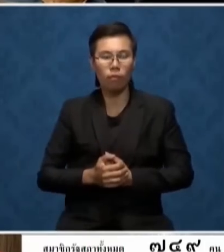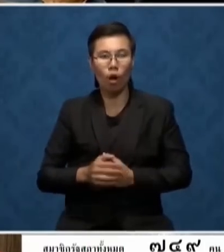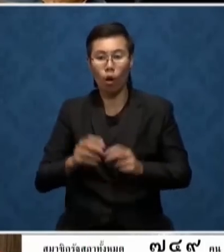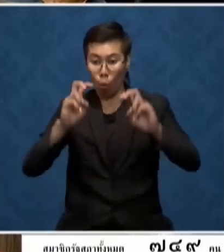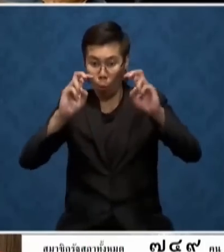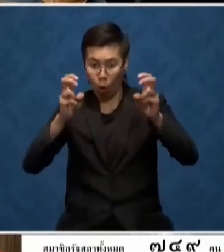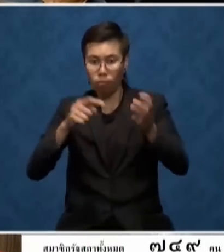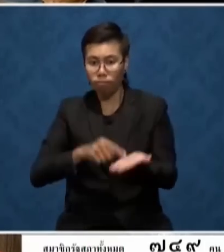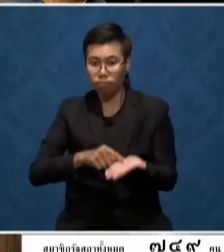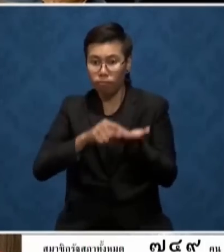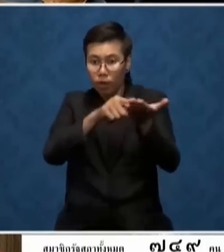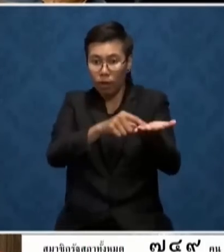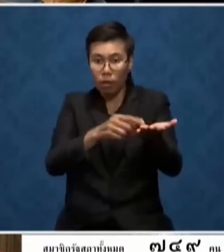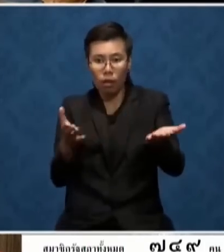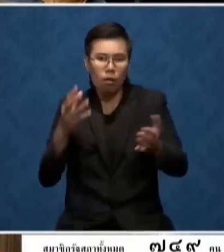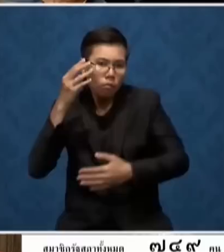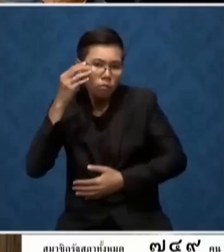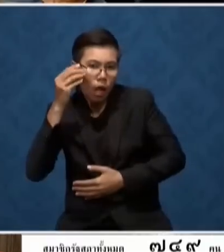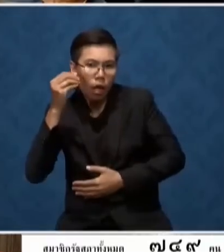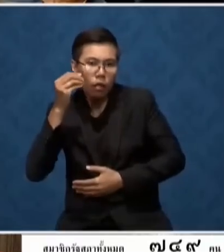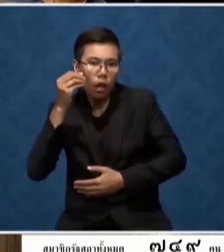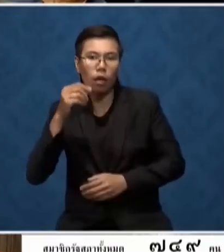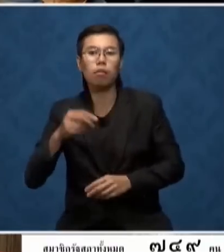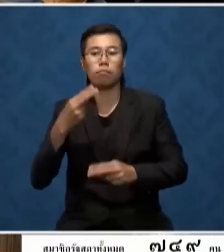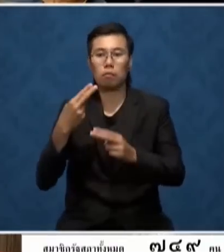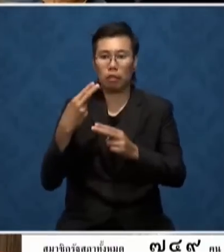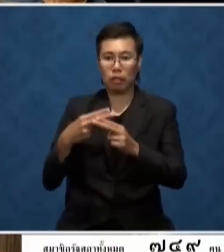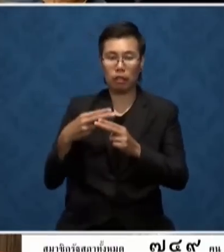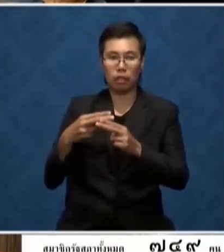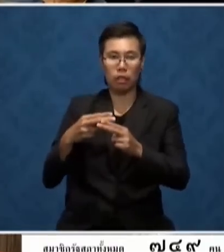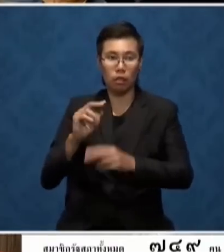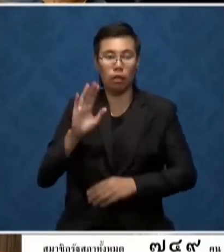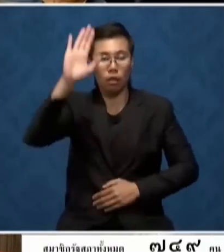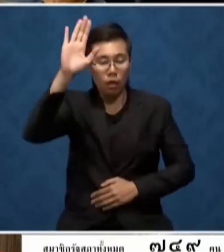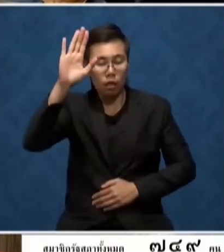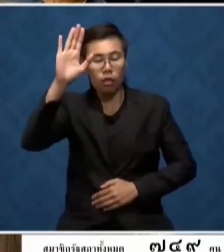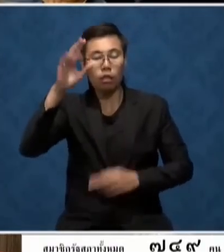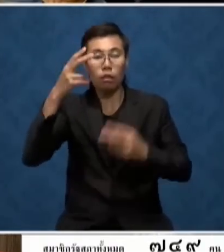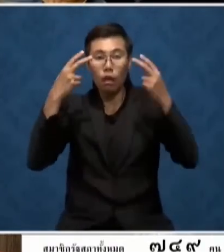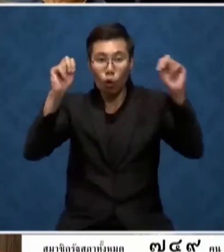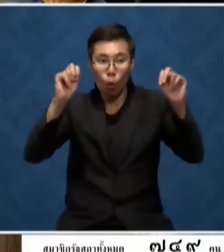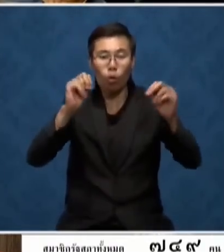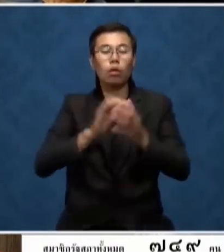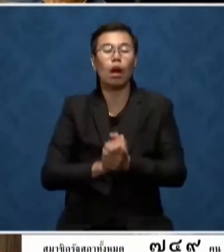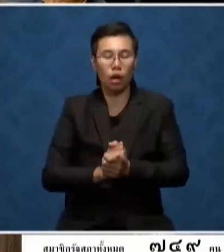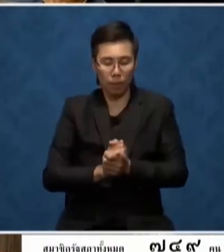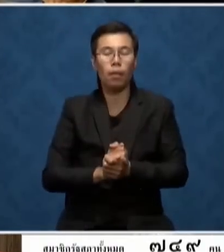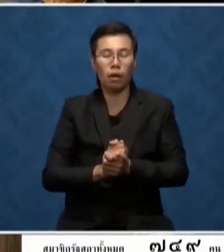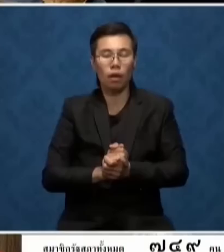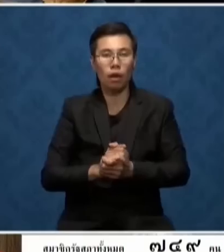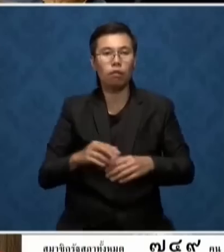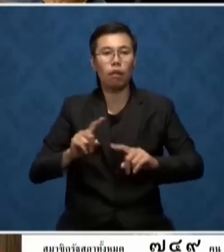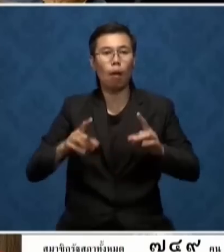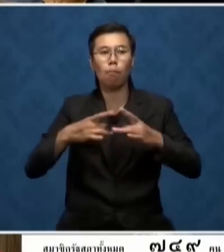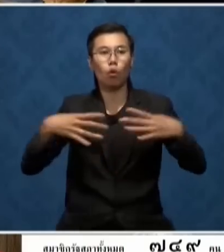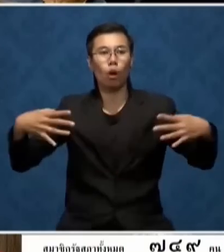ให้คุณพี่ทานลิ้มเจริญรัตน์มาดำรงตำแหน่งนายกรัฐมนตรีนั้นเนี่ยนะครับขัดหรือไม่ขัดกับข้อบังคับข้อที่ 41นะครับก็